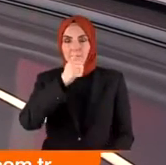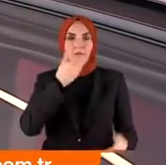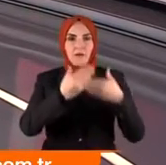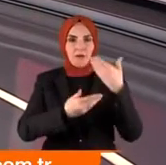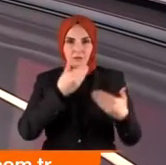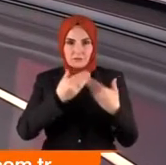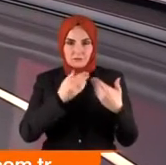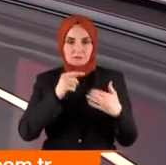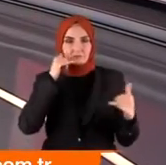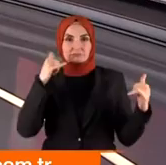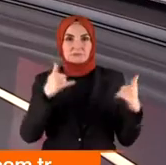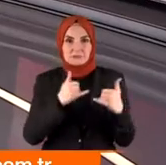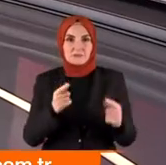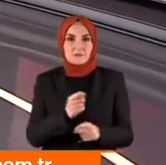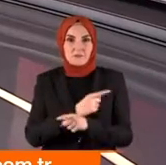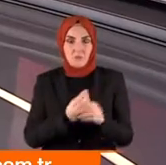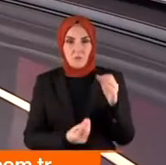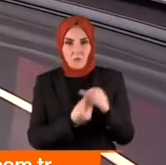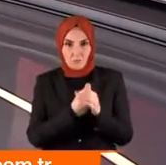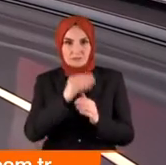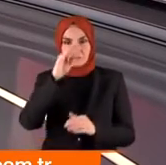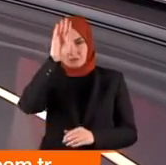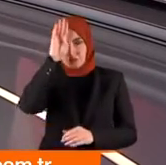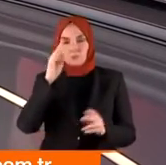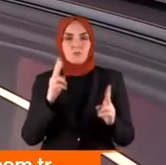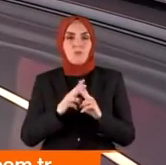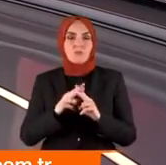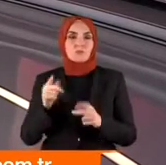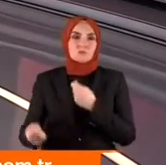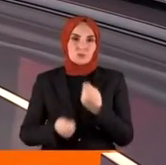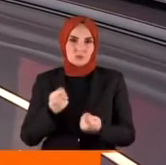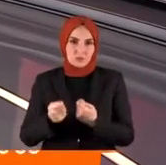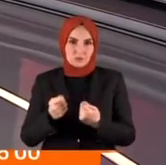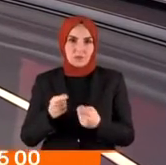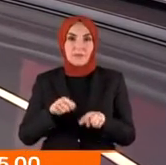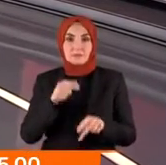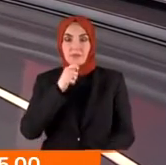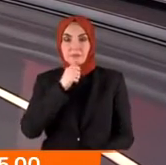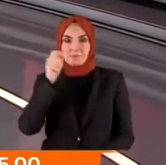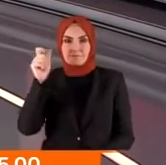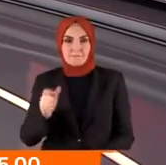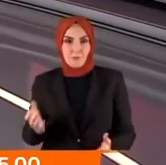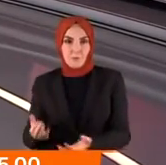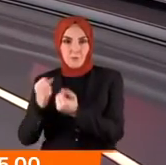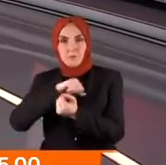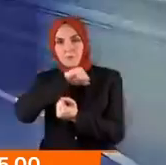çıkmasıyla İstanbul Emniyeti harekete geçti ve Necati Şaşmaz'ı Sarallar Çetesi'nin elinden polis kurtardı.